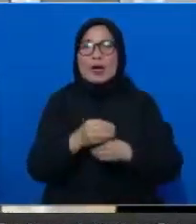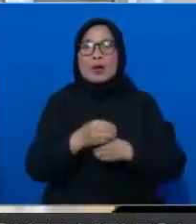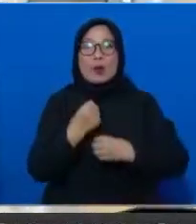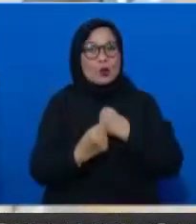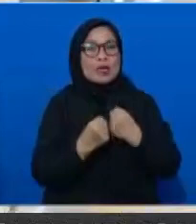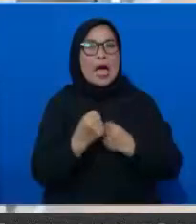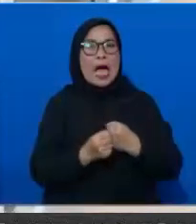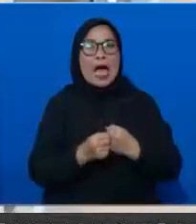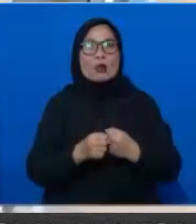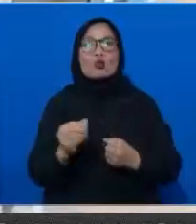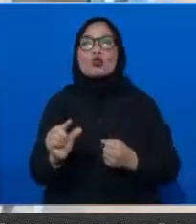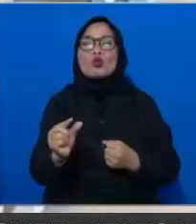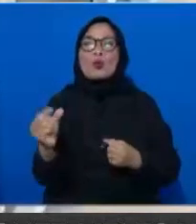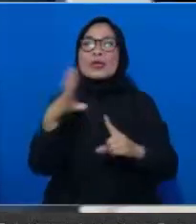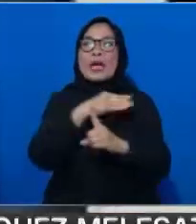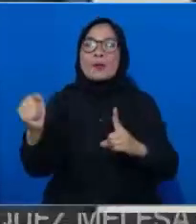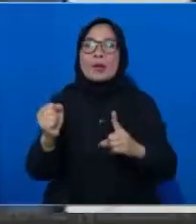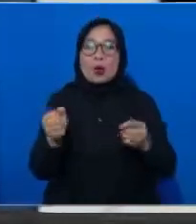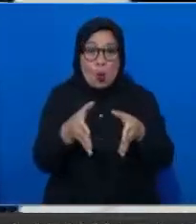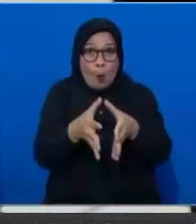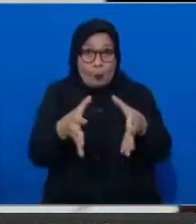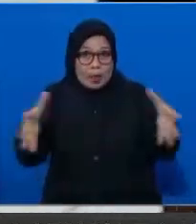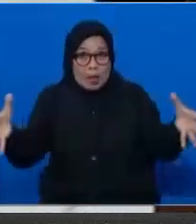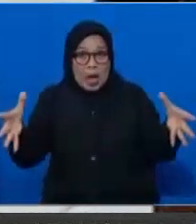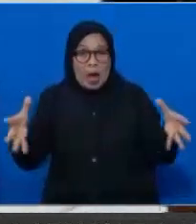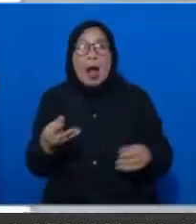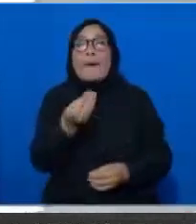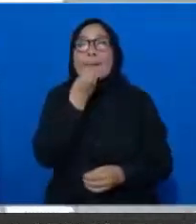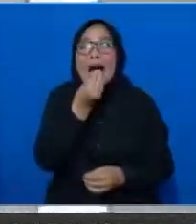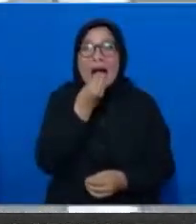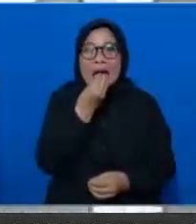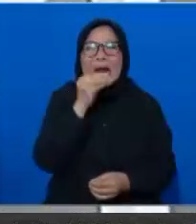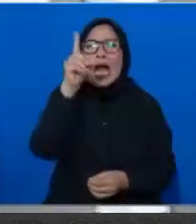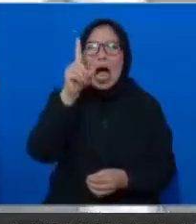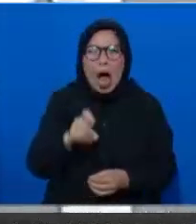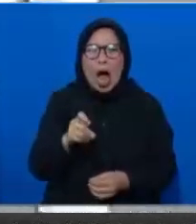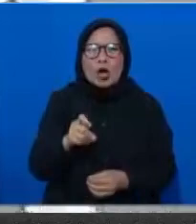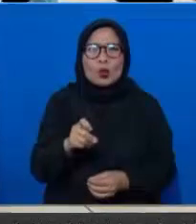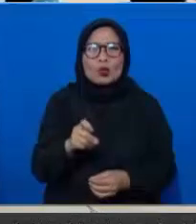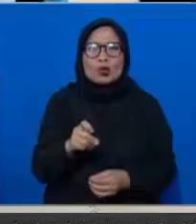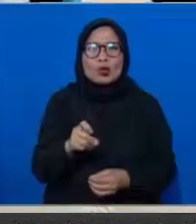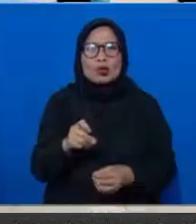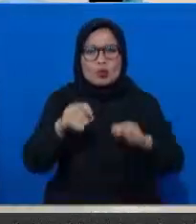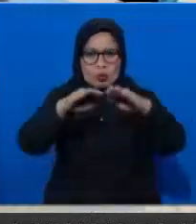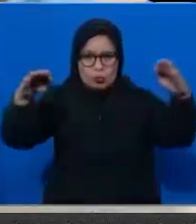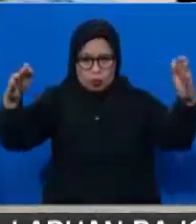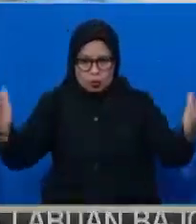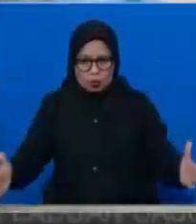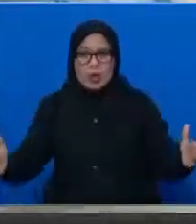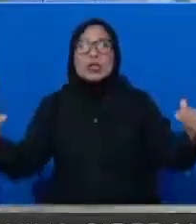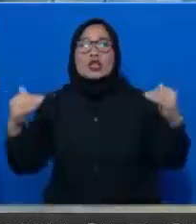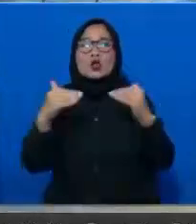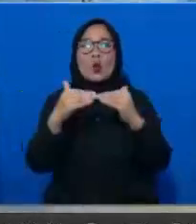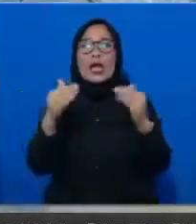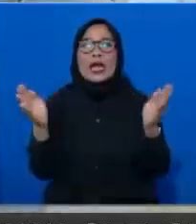ikan lele bisa mencapai ukuran besar, selain makanan yang diberikan harus memperhatikan kolam ikan yang disesuaikan